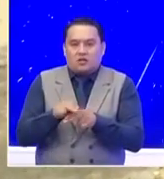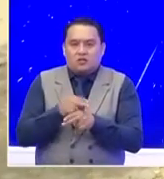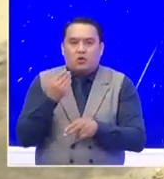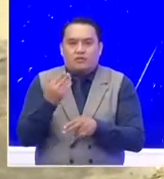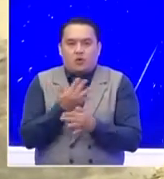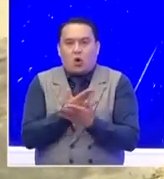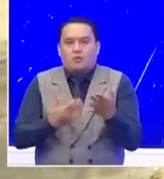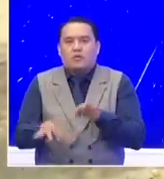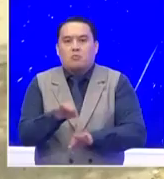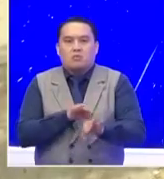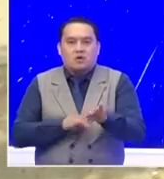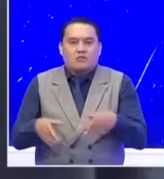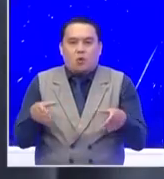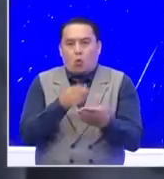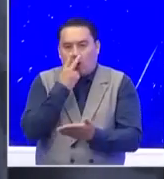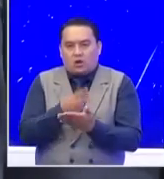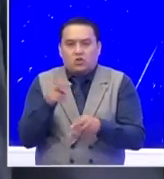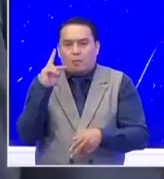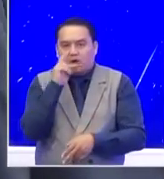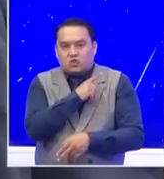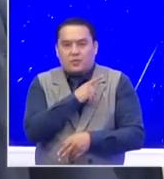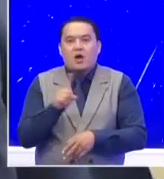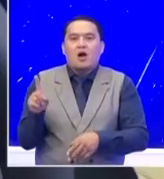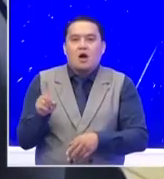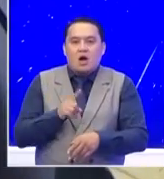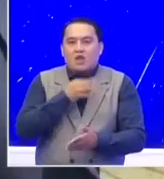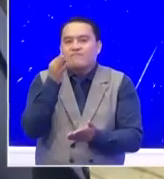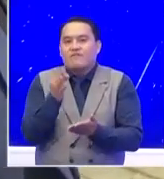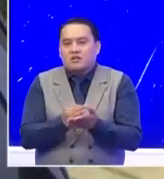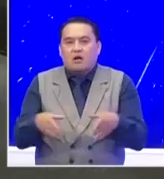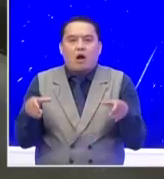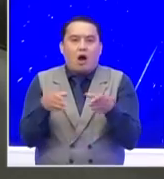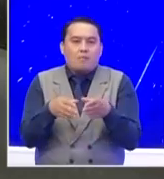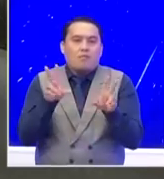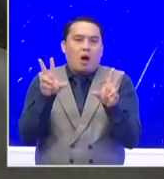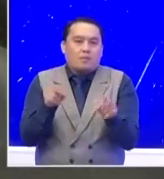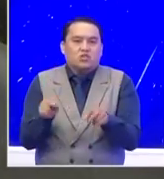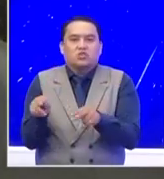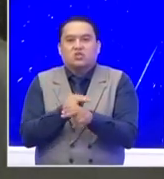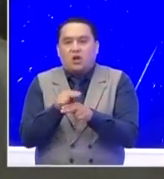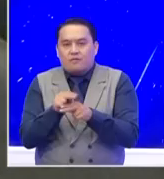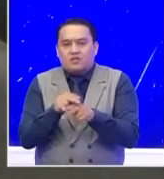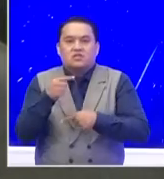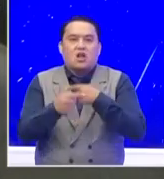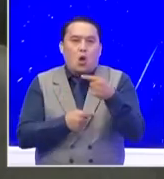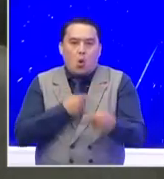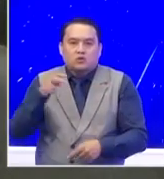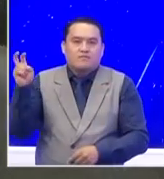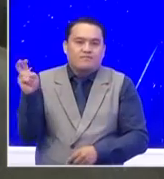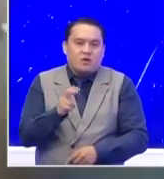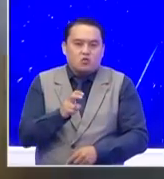в некоторые проекты подрядчиков, указав на ошибки. Их ответственные компании пообещали исправить уже к следующему